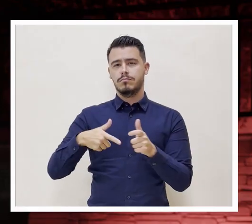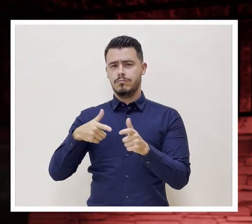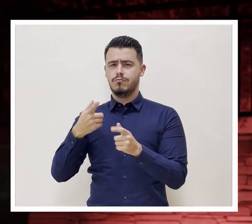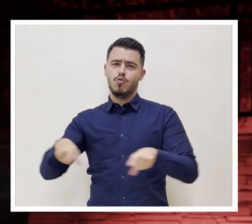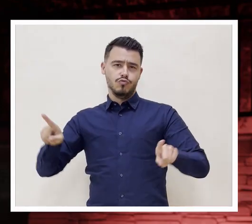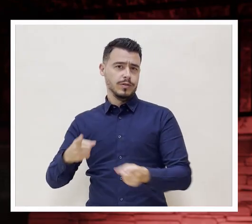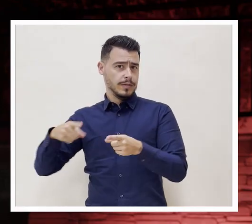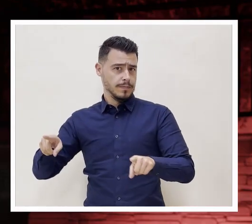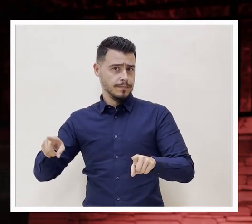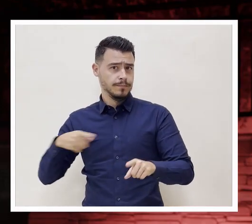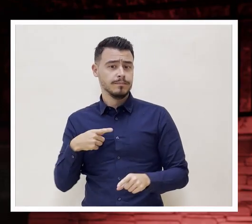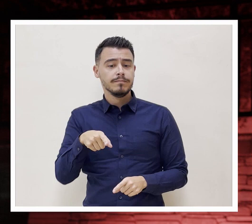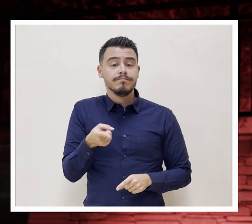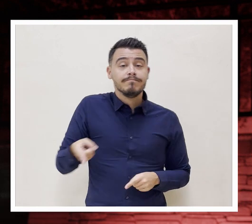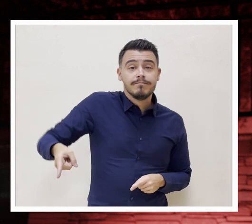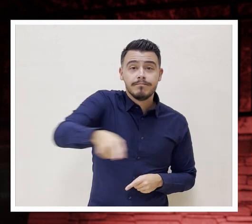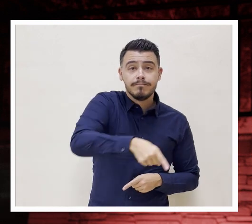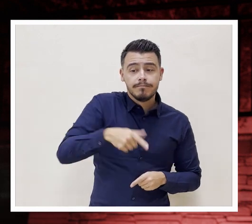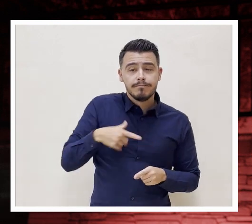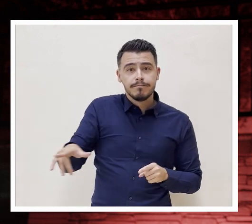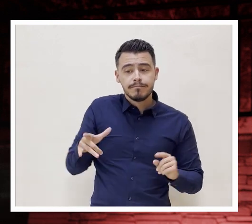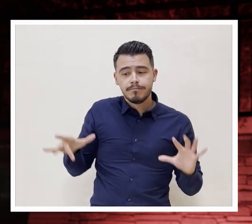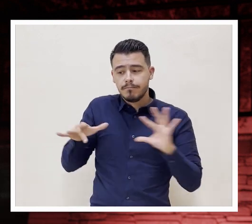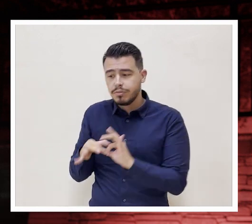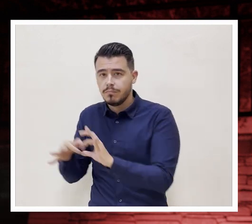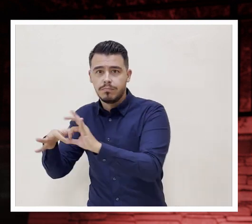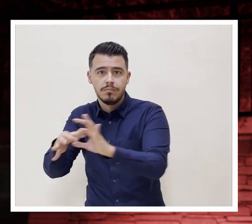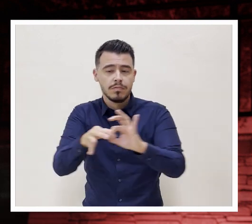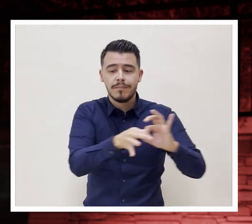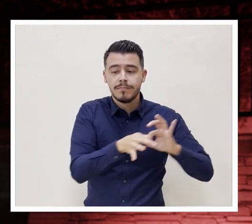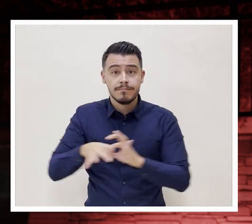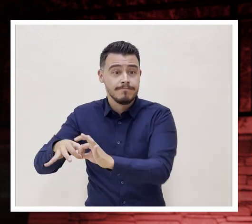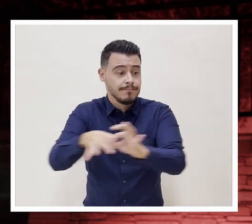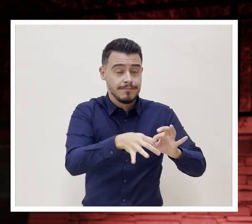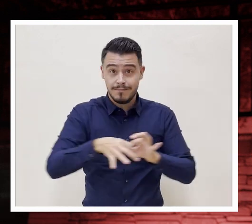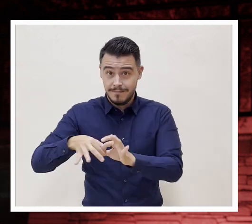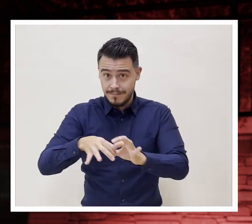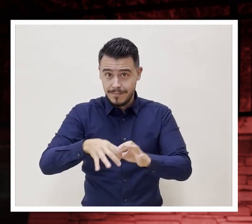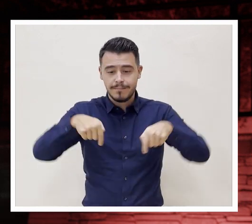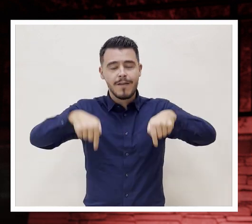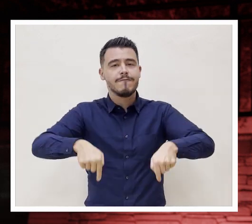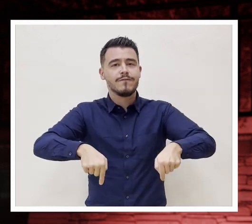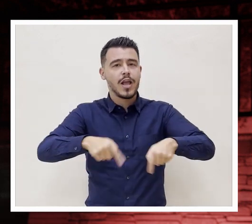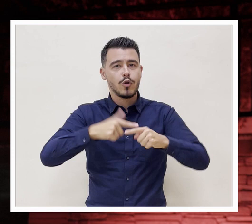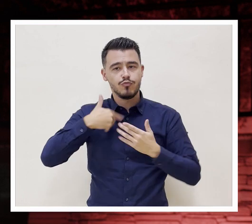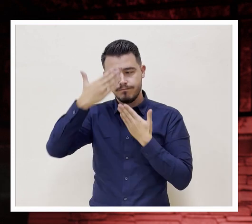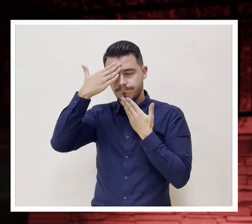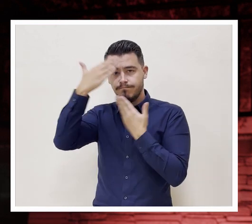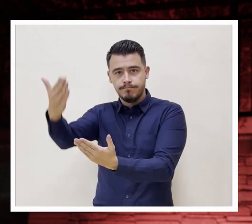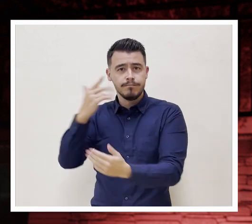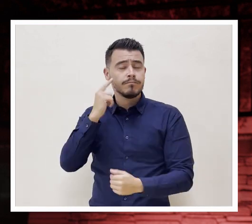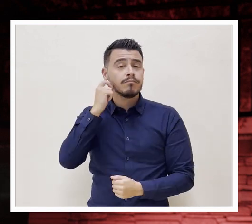Με τη σύμπραξη αυτών των καλλιτεχνικών δομών του Δήμου και προκειμένου να τιμηθεί η φετινή επέτειος